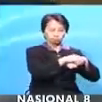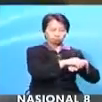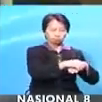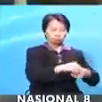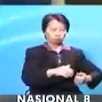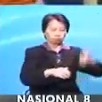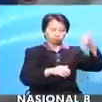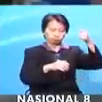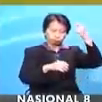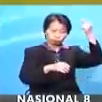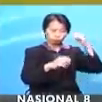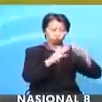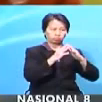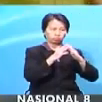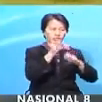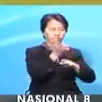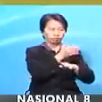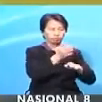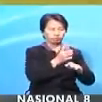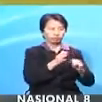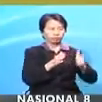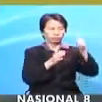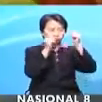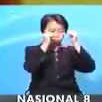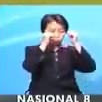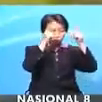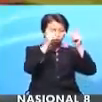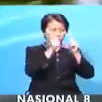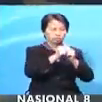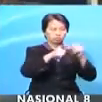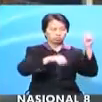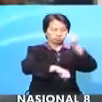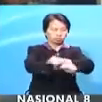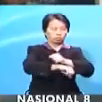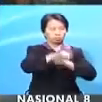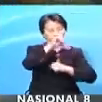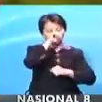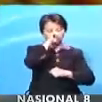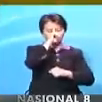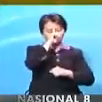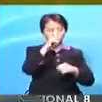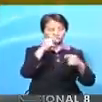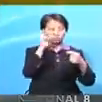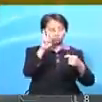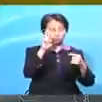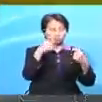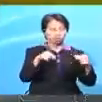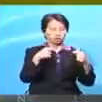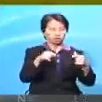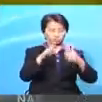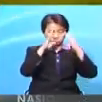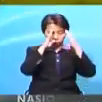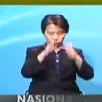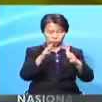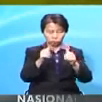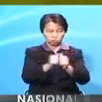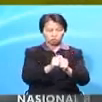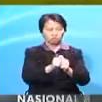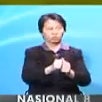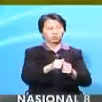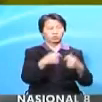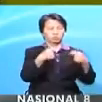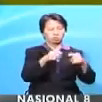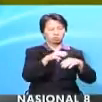rumah Malaysia sebelum bangkit melakar kejutan dengan menewaskan India Pada perlawanan kedua tumpuan pemain pastinya